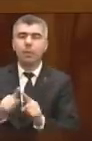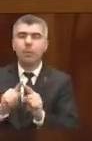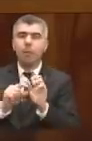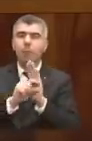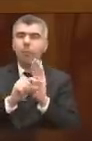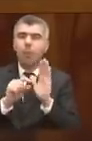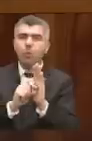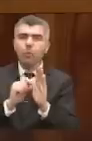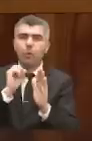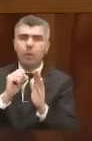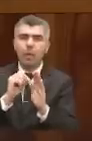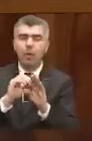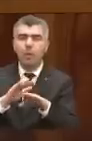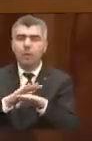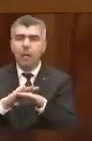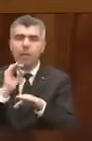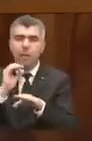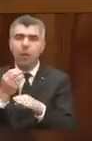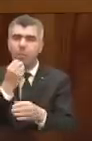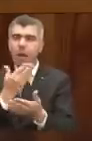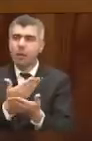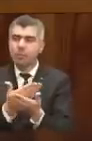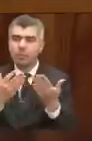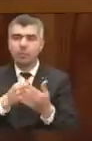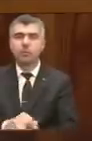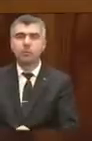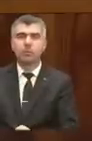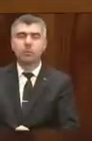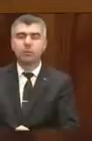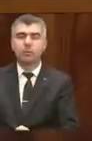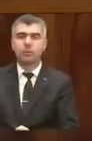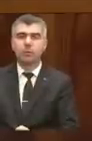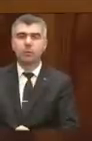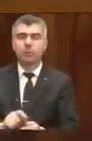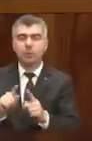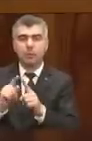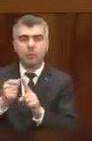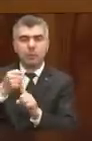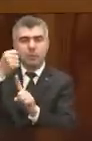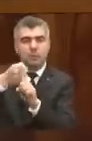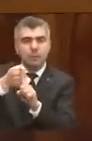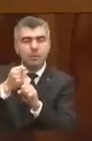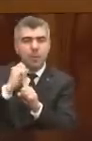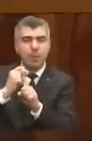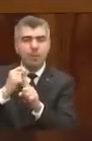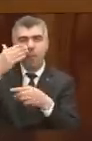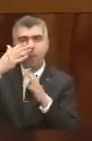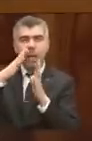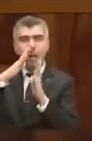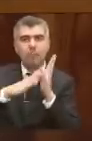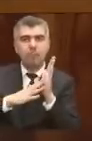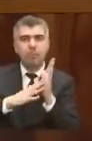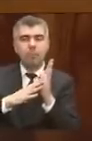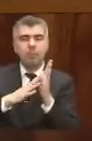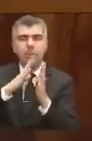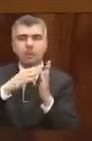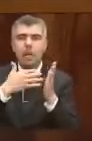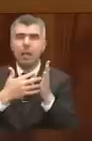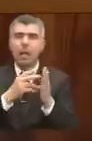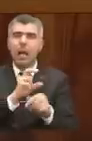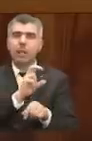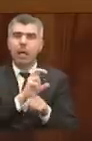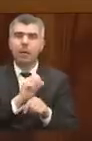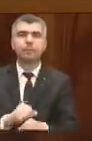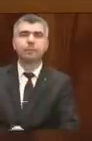ديال الامن والسياده الغذائيه بارتباط ما تم انجازه في اطار مخطط المغرب الاخضر سيدي رئيس